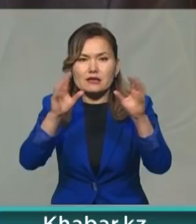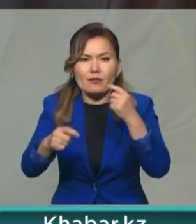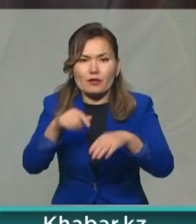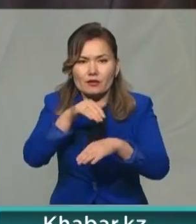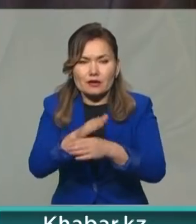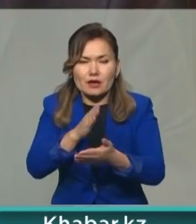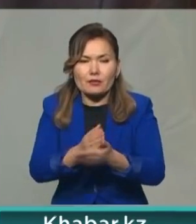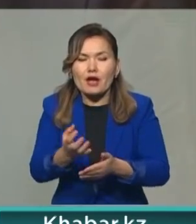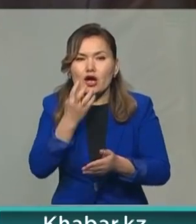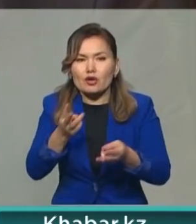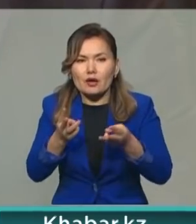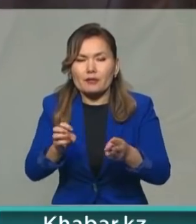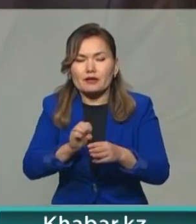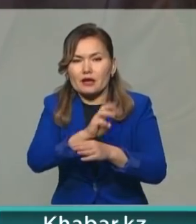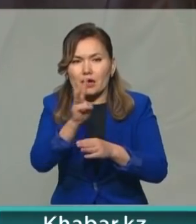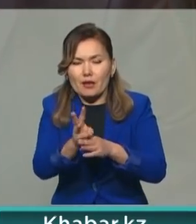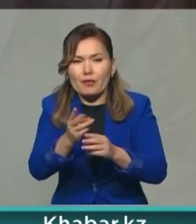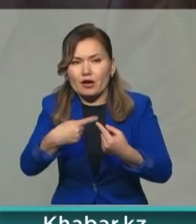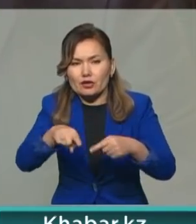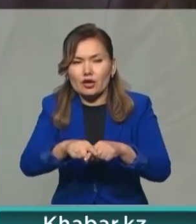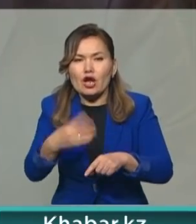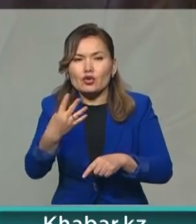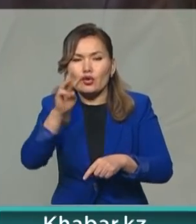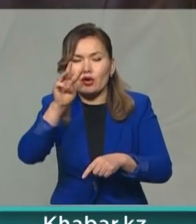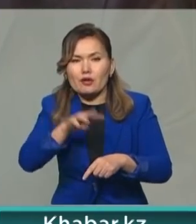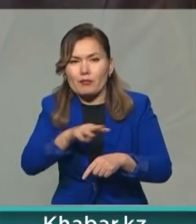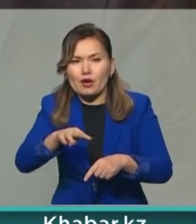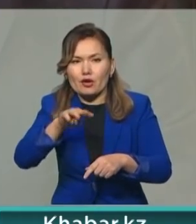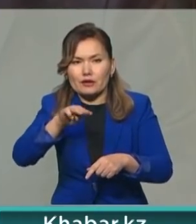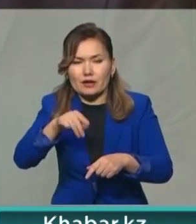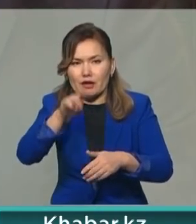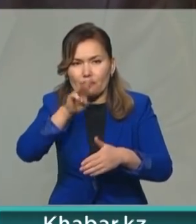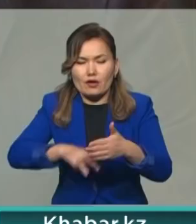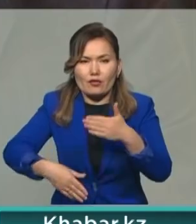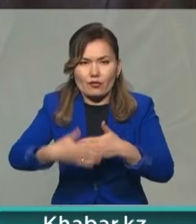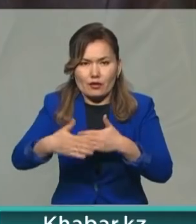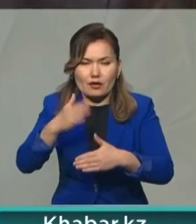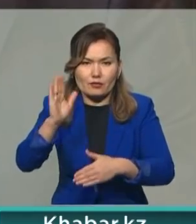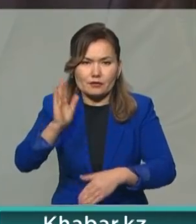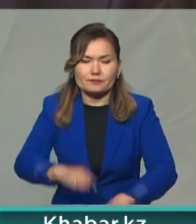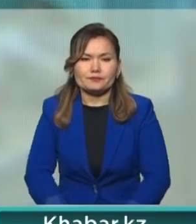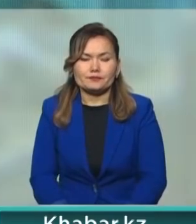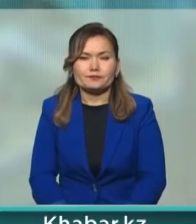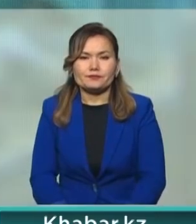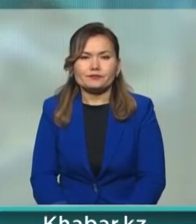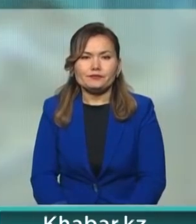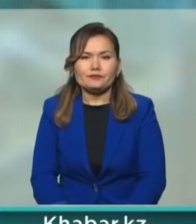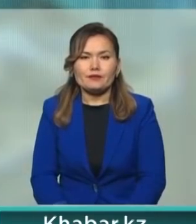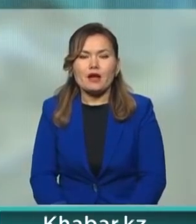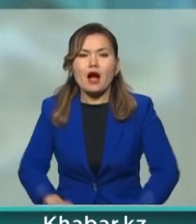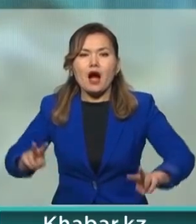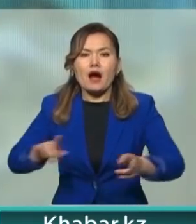жылумен қамтамасыз етуші мекеме 4 миллион теңгеден аса айыппұл төлеп, тұрғындармен қайта есептеу жүргізуі тиіс.